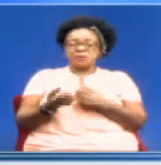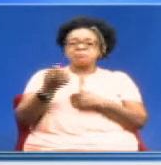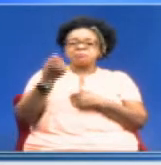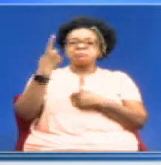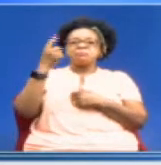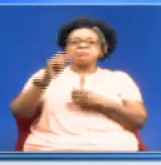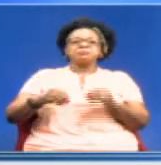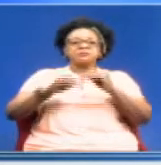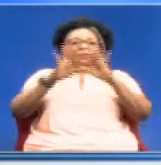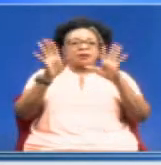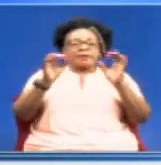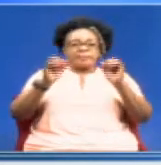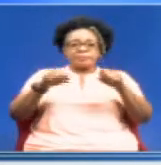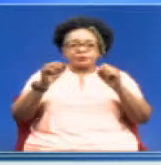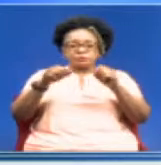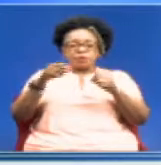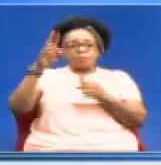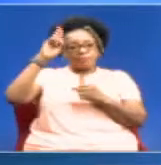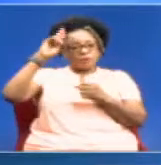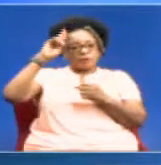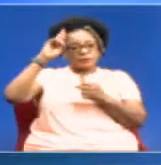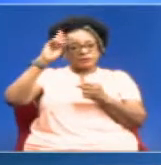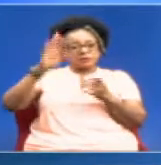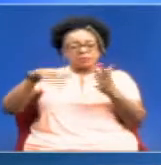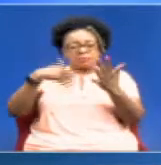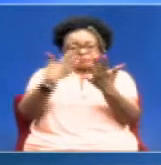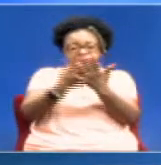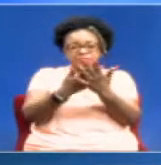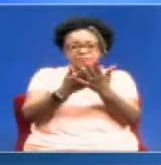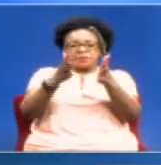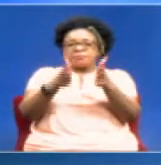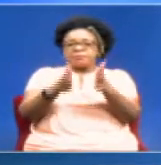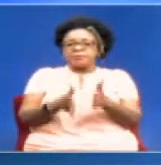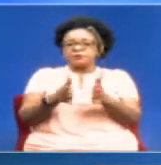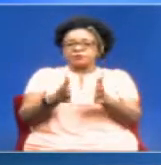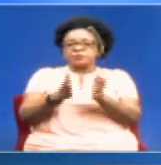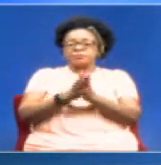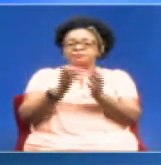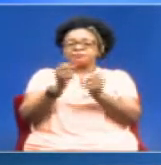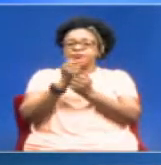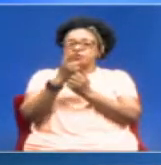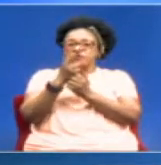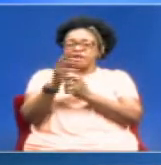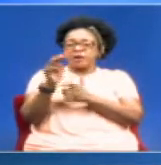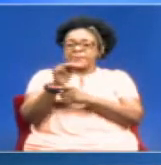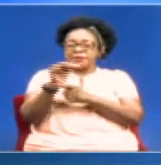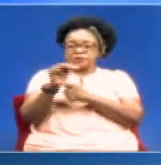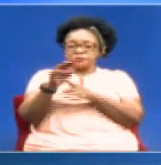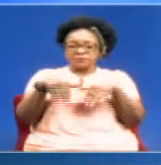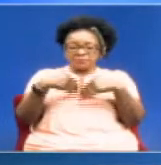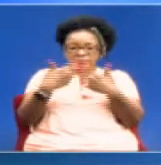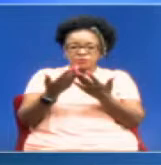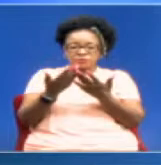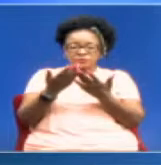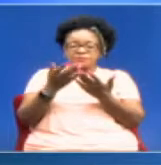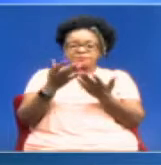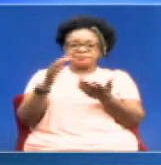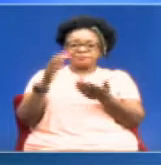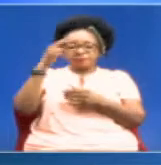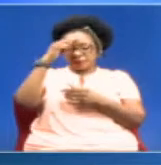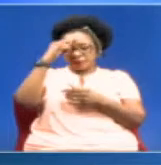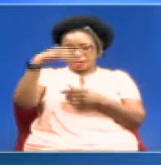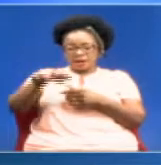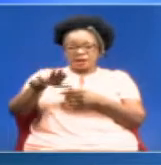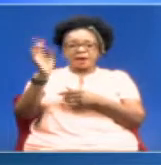huenda polisi walimkamata mshukiwa Sie kwenye sakata ya milioni 12 na ulanguzi wa dawa za kulevya mtaani Ngara, kaunti